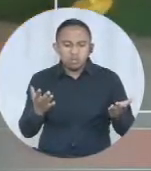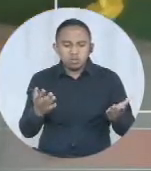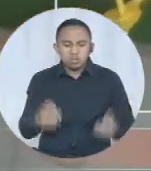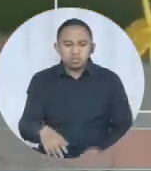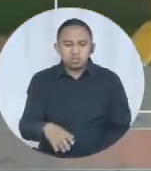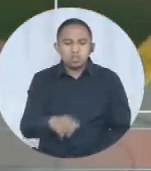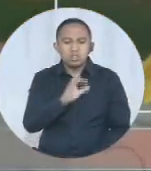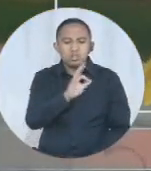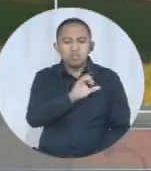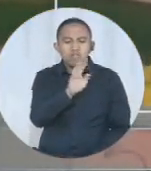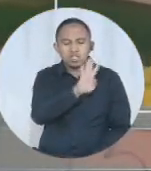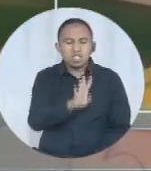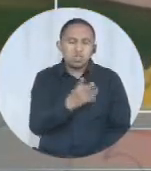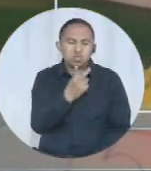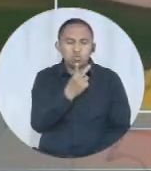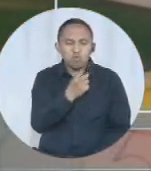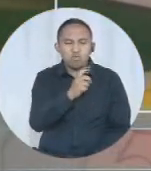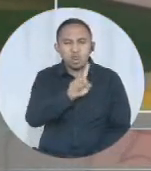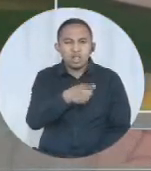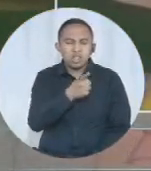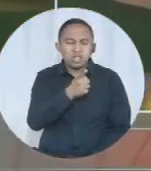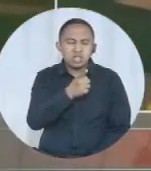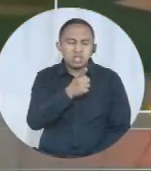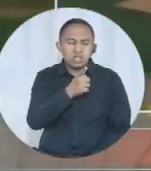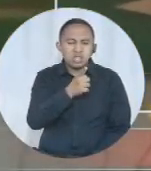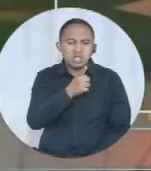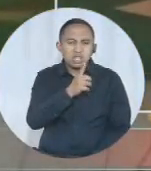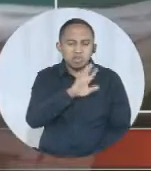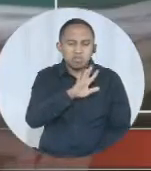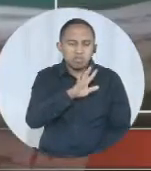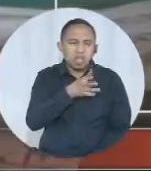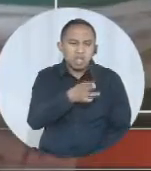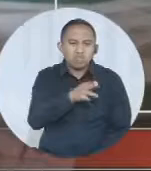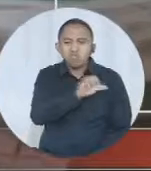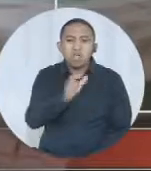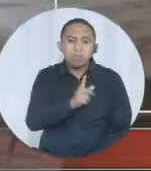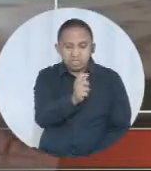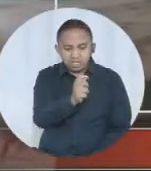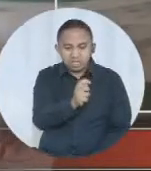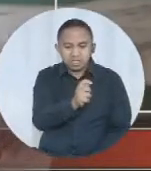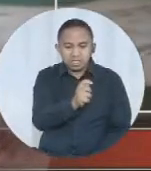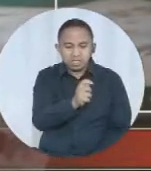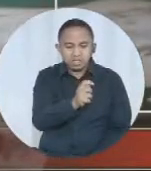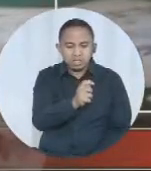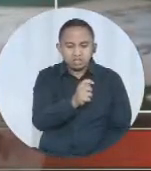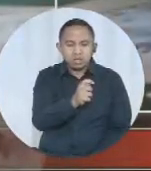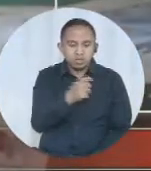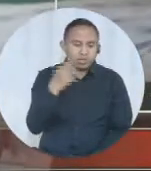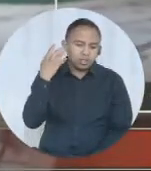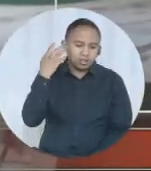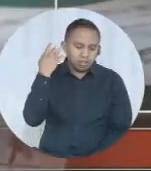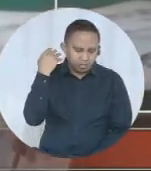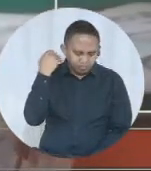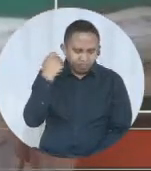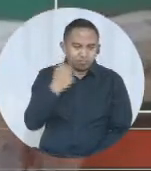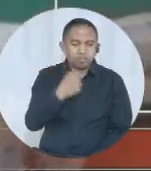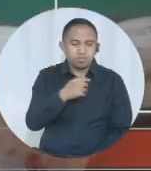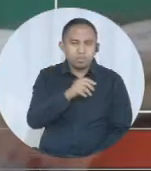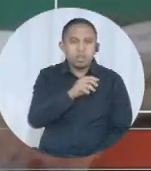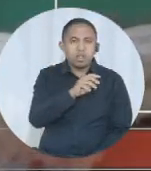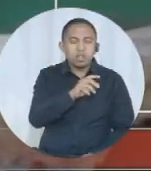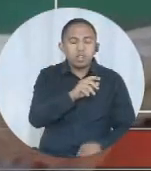50 sy 70 sy 2 arivo sy 1 alina sy 5 hetsy sy 10 tapitrisa no isan'ny mpifidy voasokatra anarana izay nanome ny taha